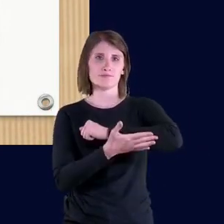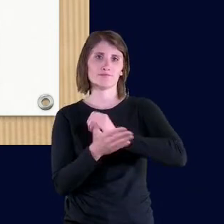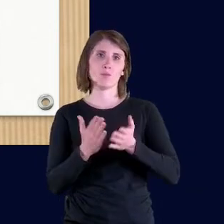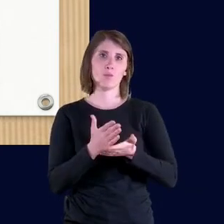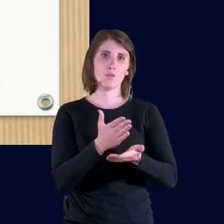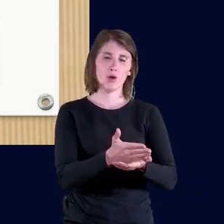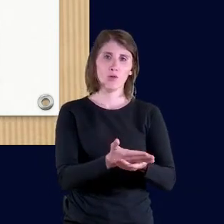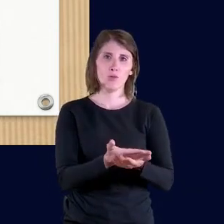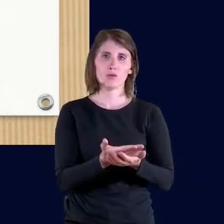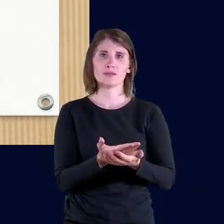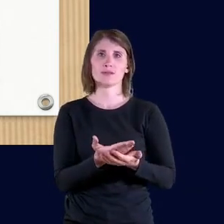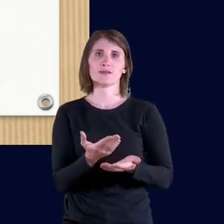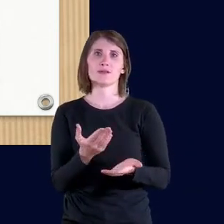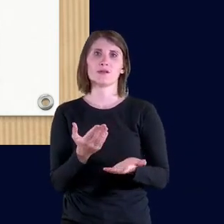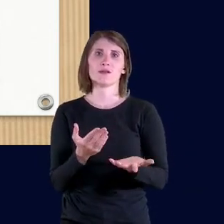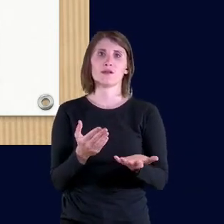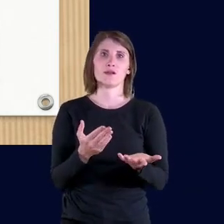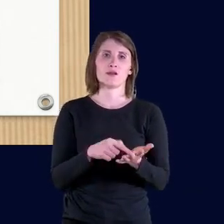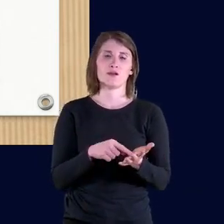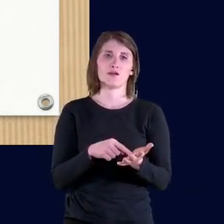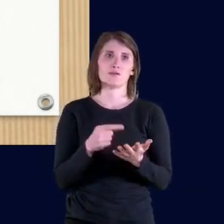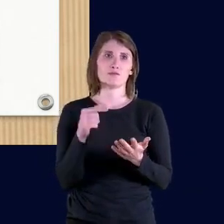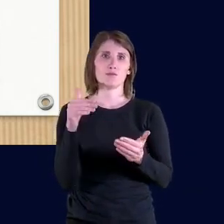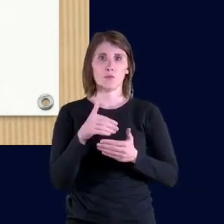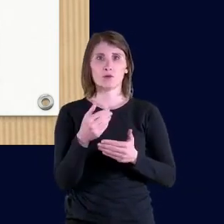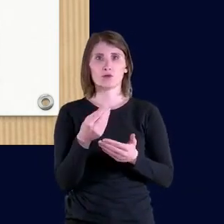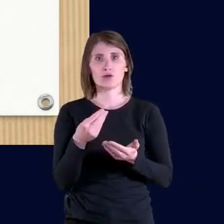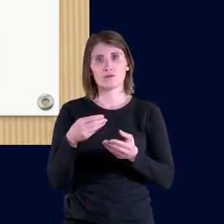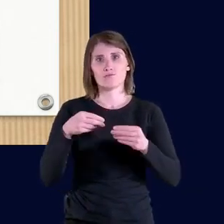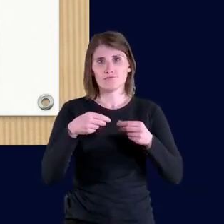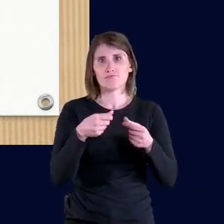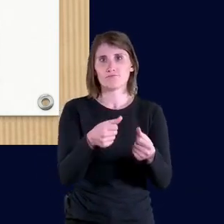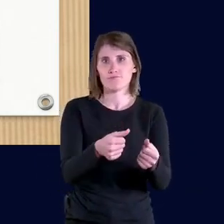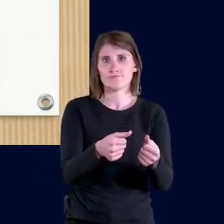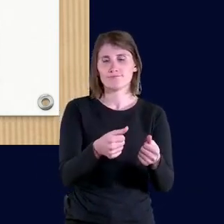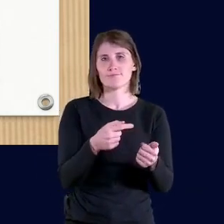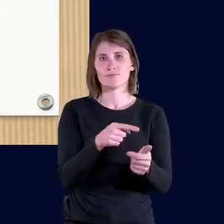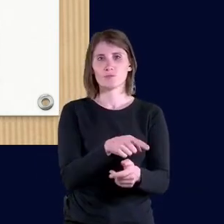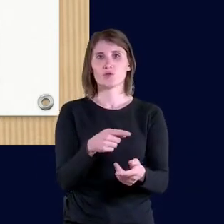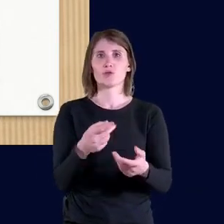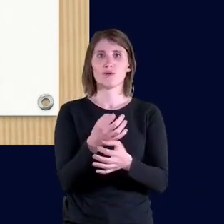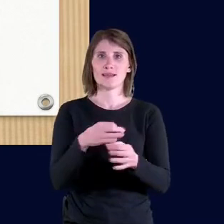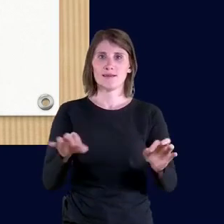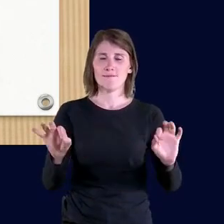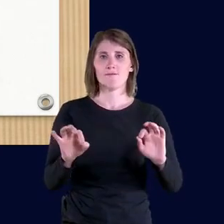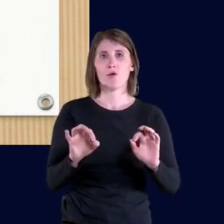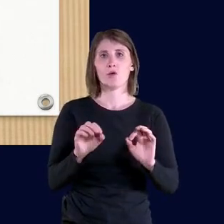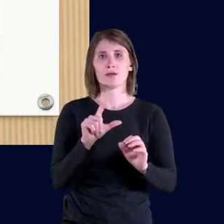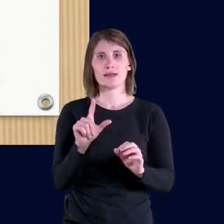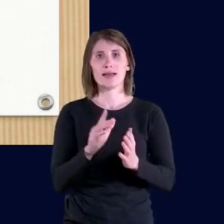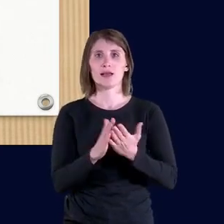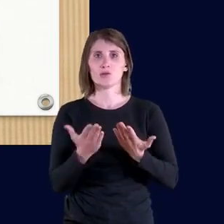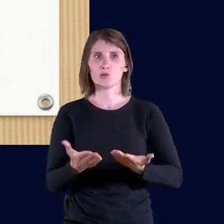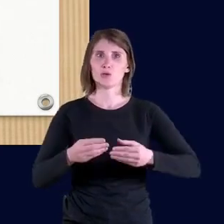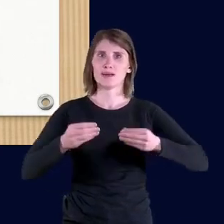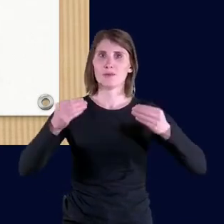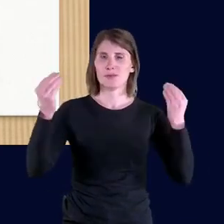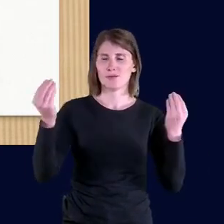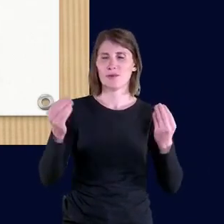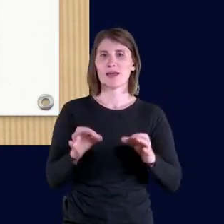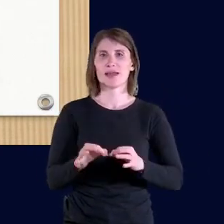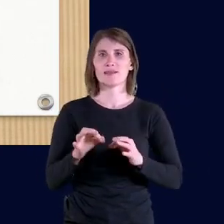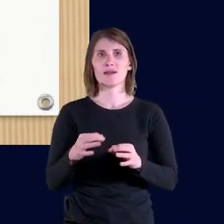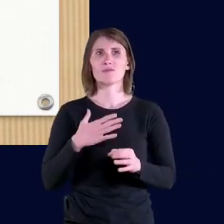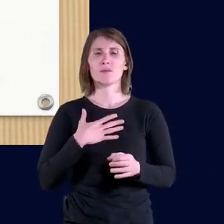pomocą zostać takim mini sponsorem aby te wolne lektury mogły się rozwijać w tym momencie jest